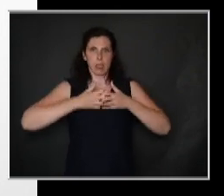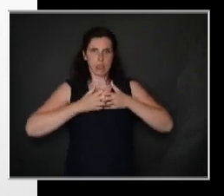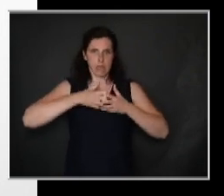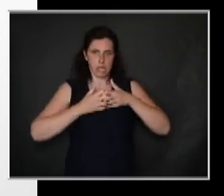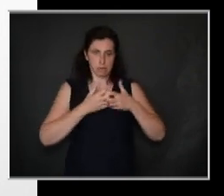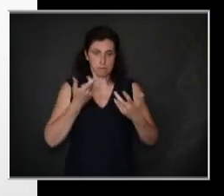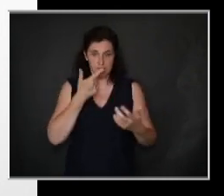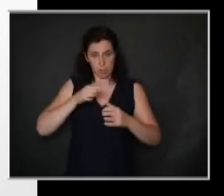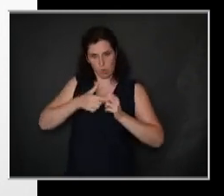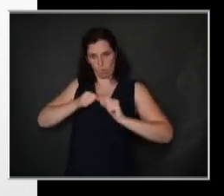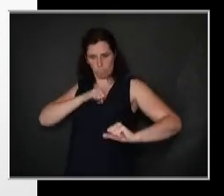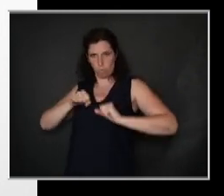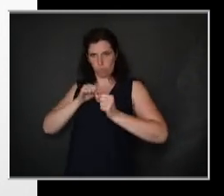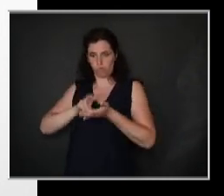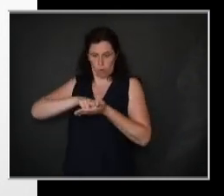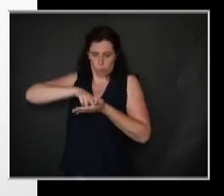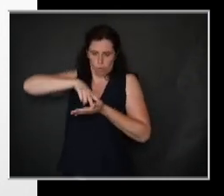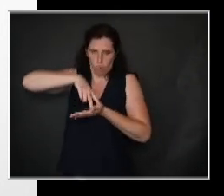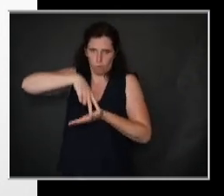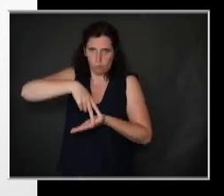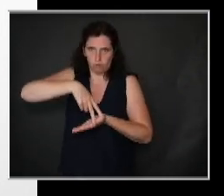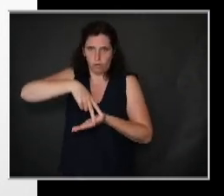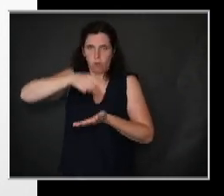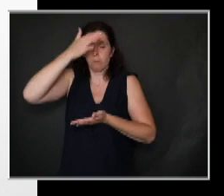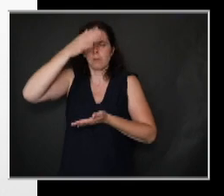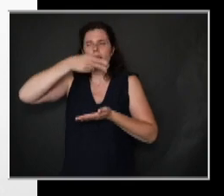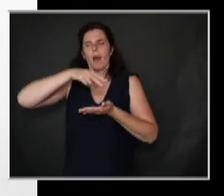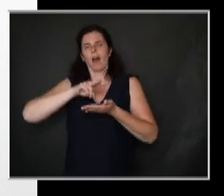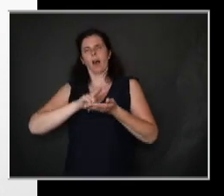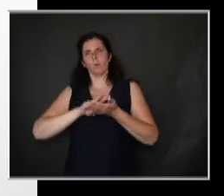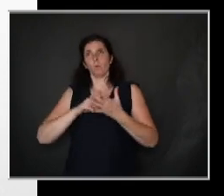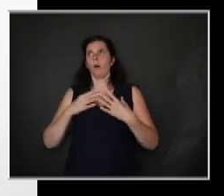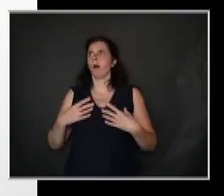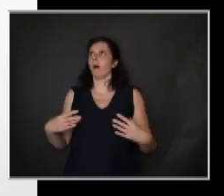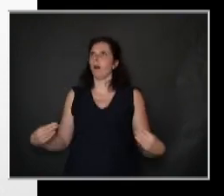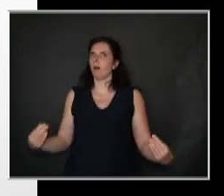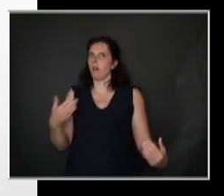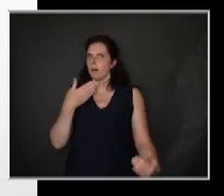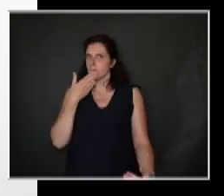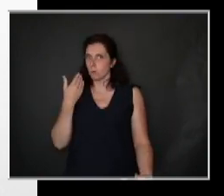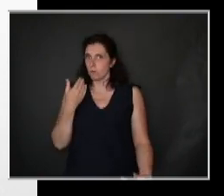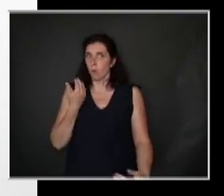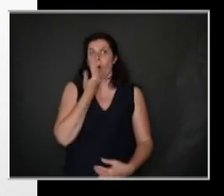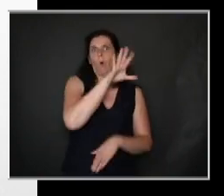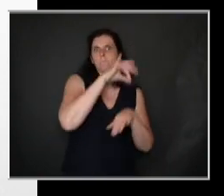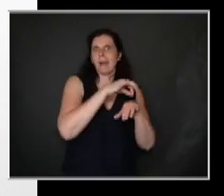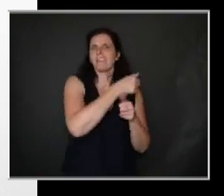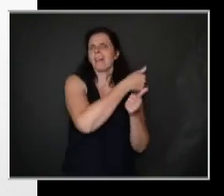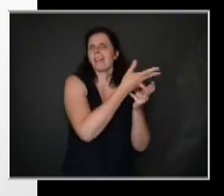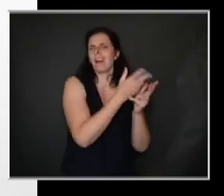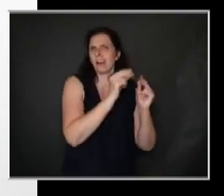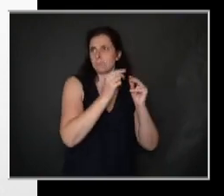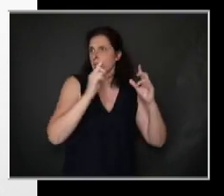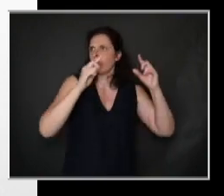à l'utilisation, quand on est debout, qui se calme quand on est allongé, contrairement aux autres maladies que j'ai citées, qui sont le sommet de cette